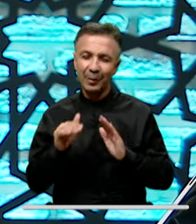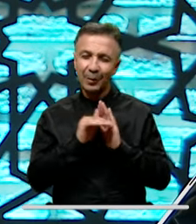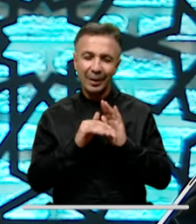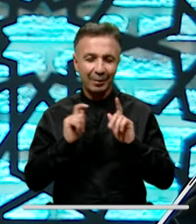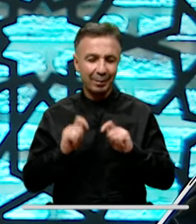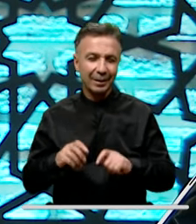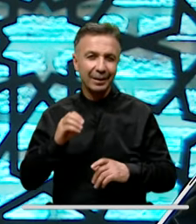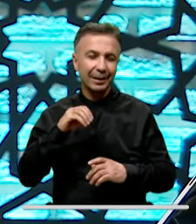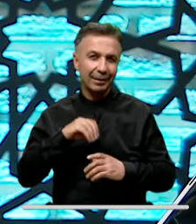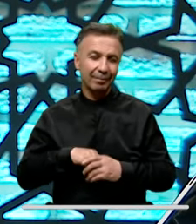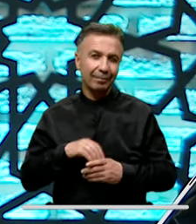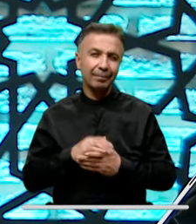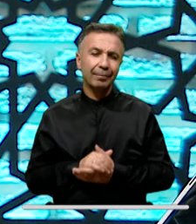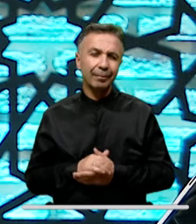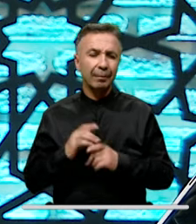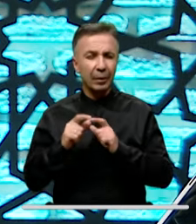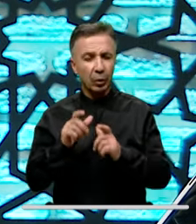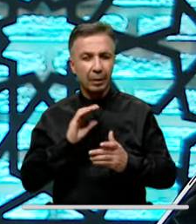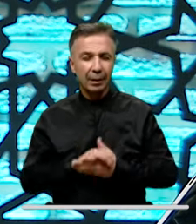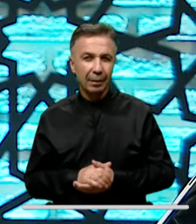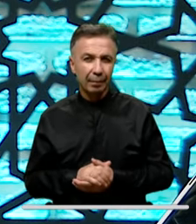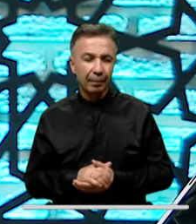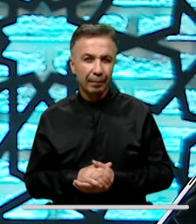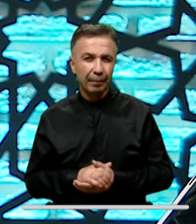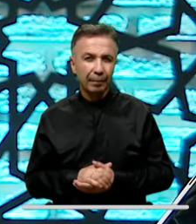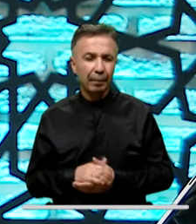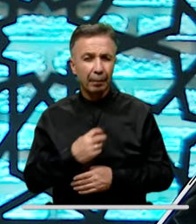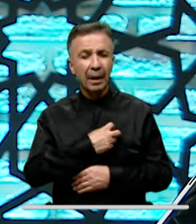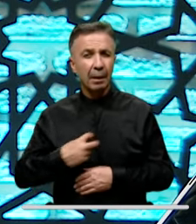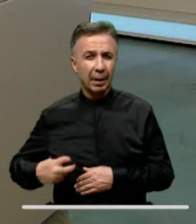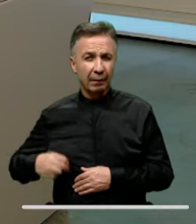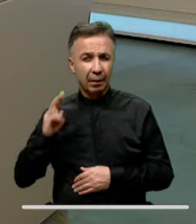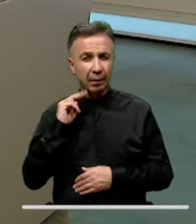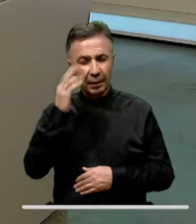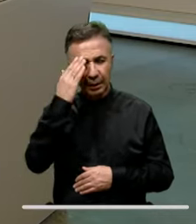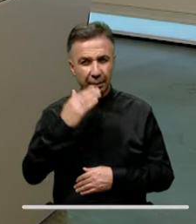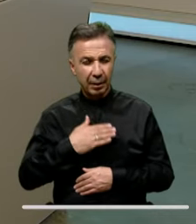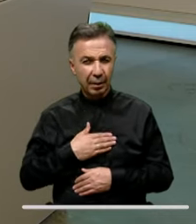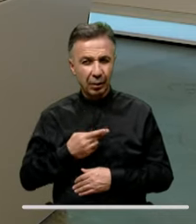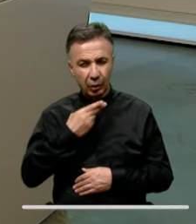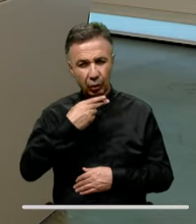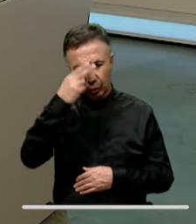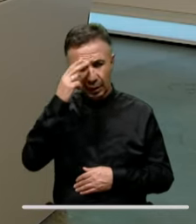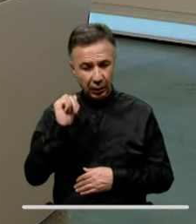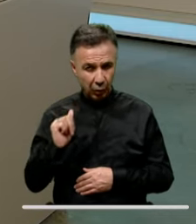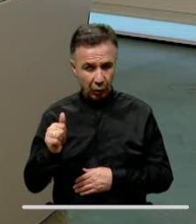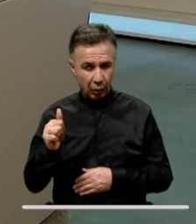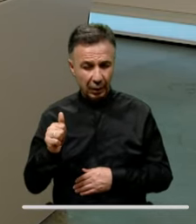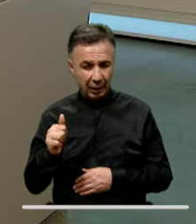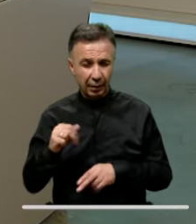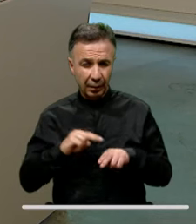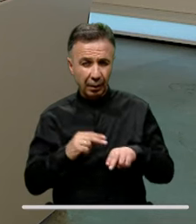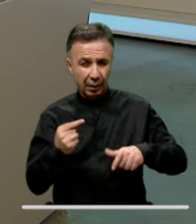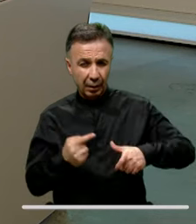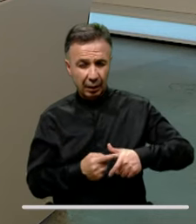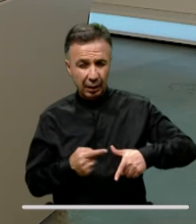programı yaptığınız için. Allah razı olsun. Bir sorun vardı oğlum. Buyurun. Peygamber Efendimizin cuma günleri Kehf suresiyle